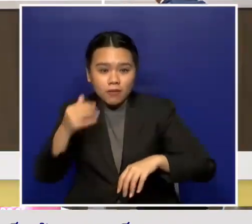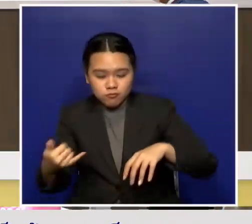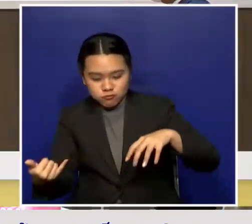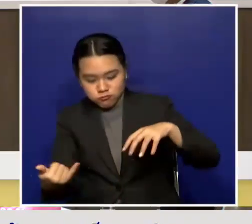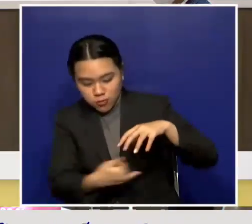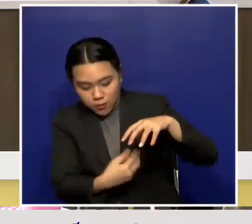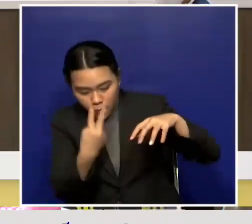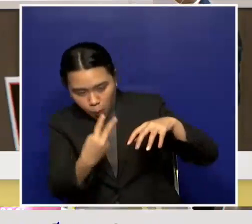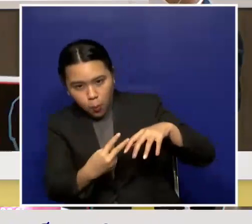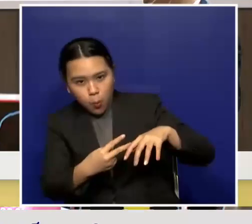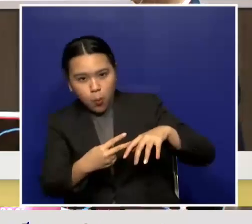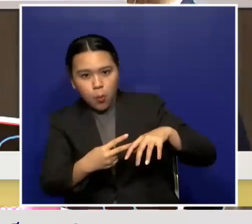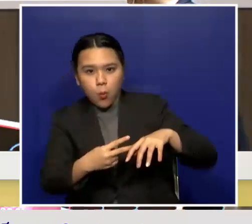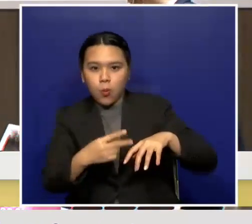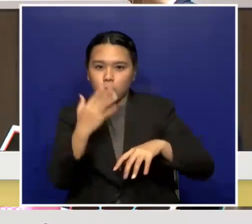านครับ